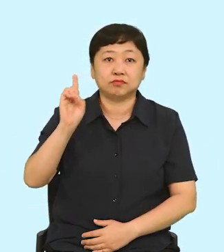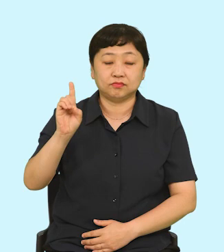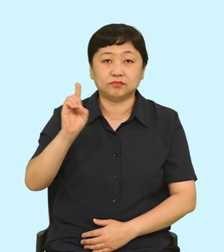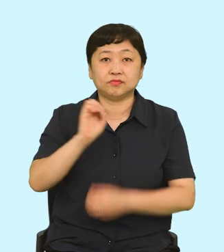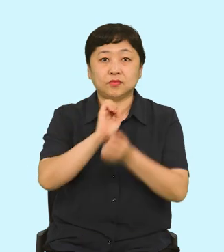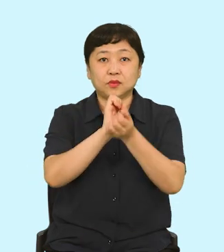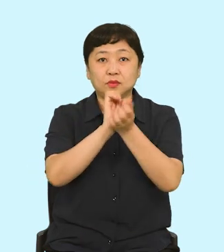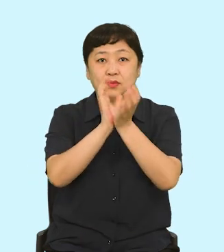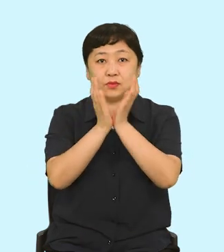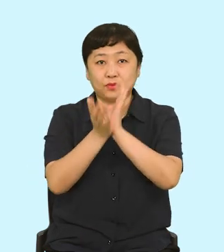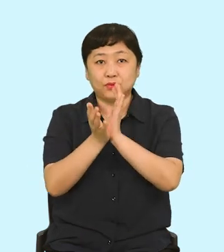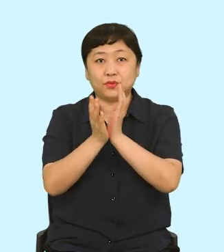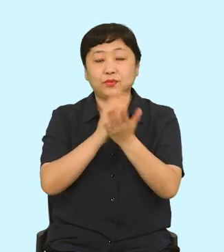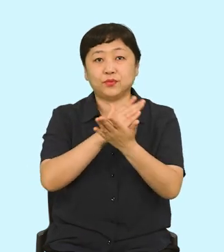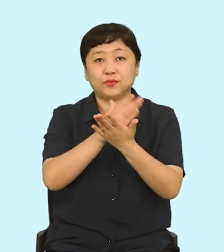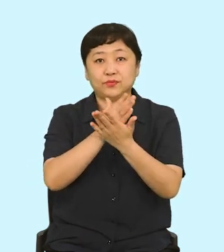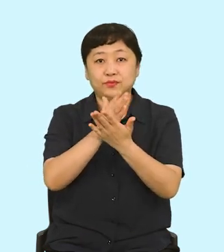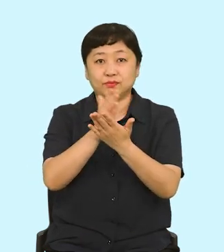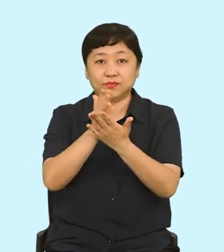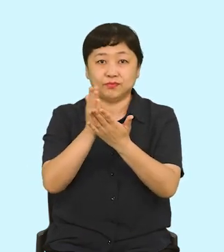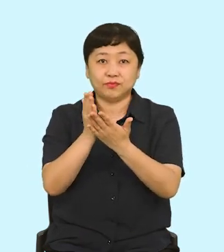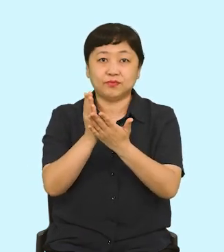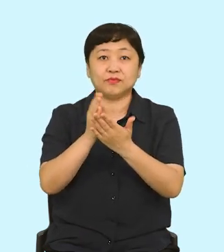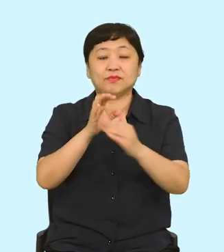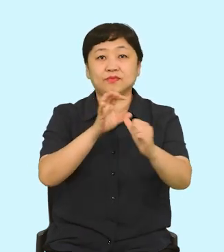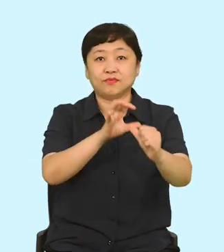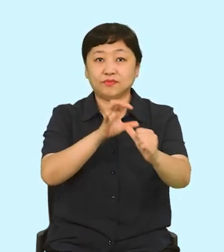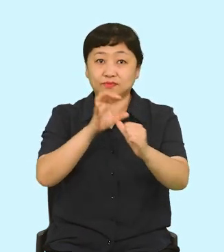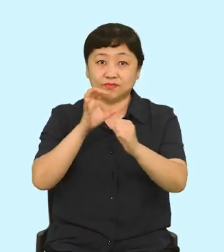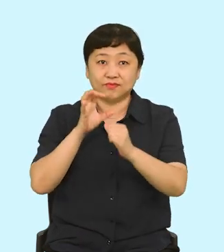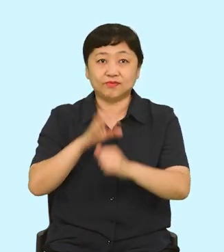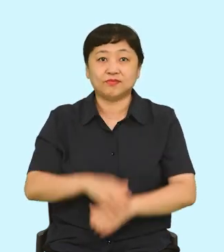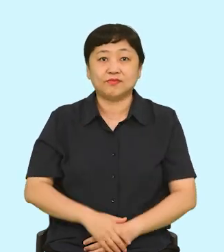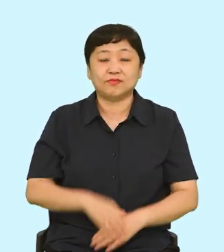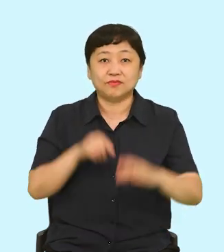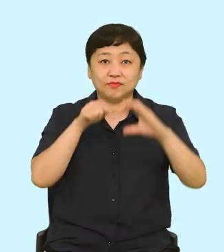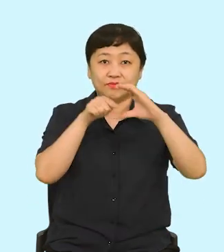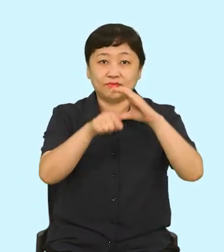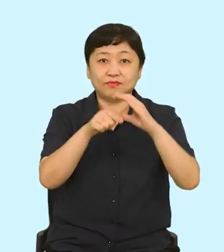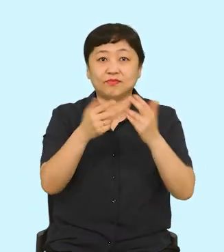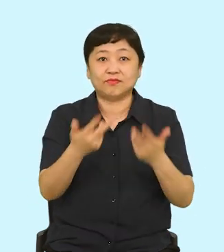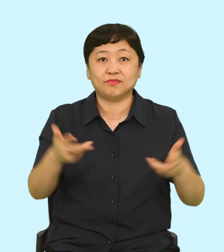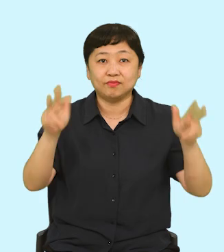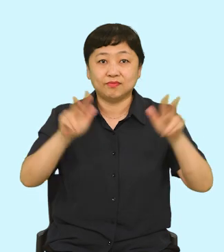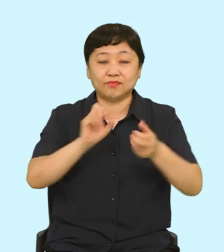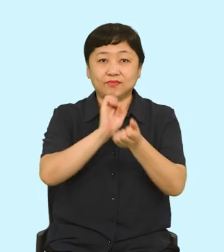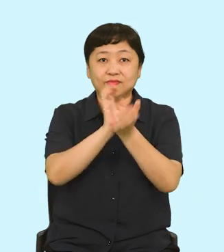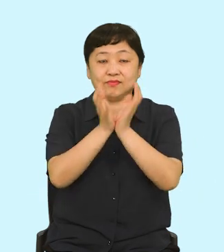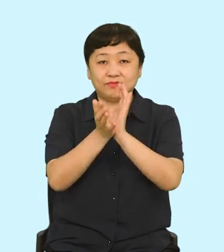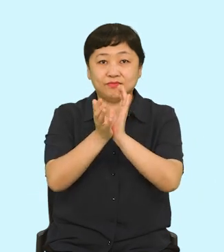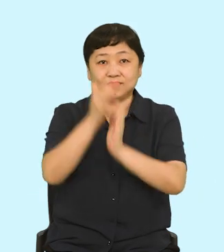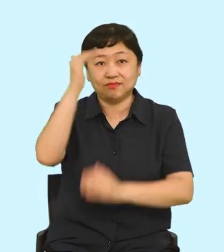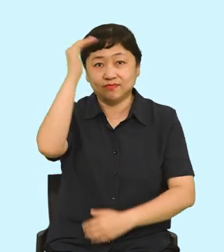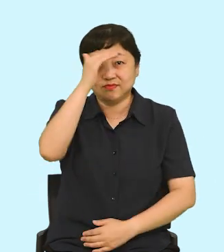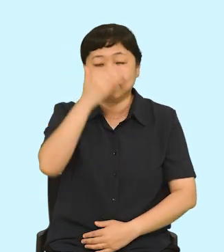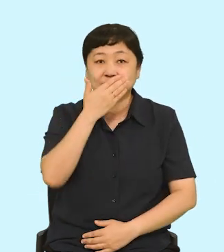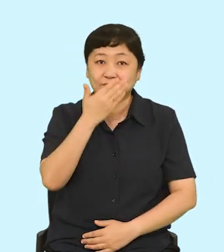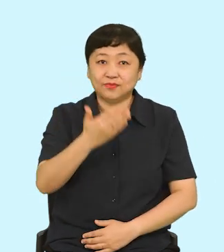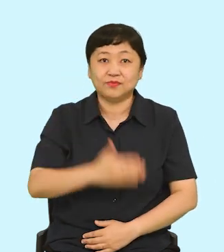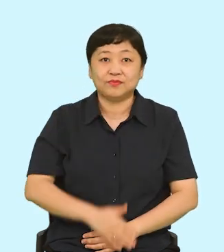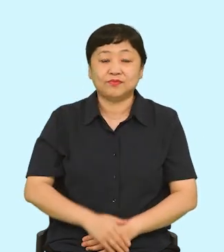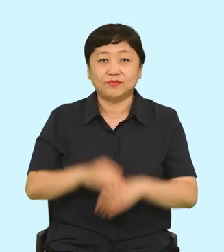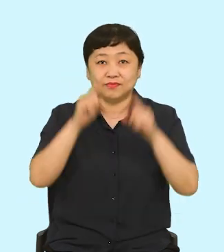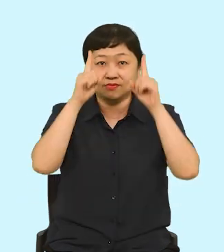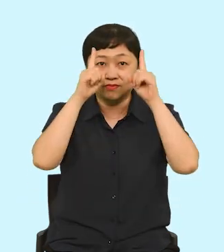LED 갈대와 라벤더, 수국, 장미 등 다양한 꽃을 활용해 그야말로 동굴 속 화원까지 볼 수